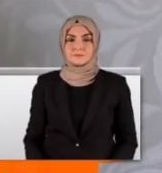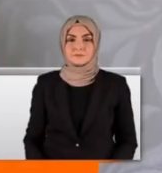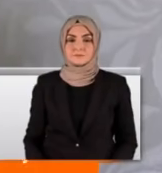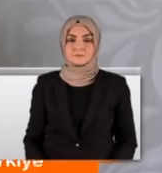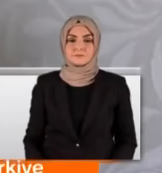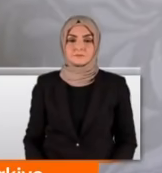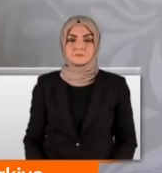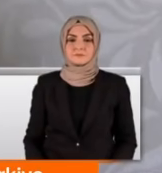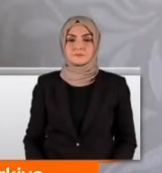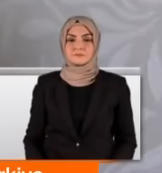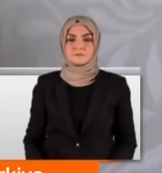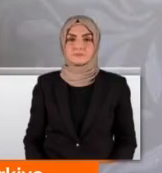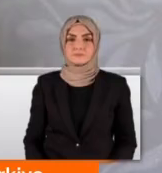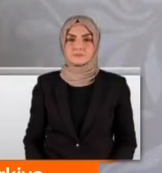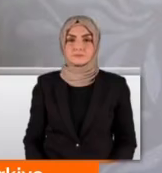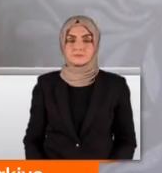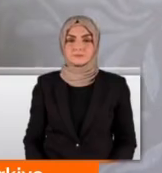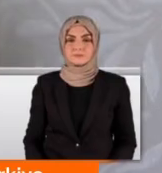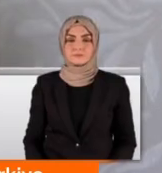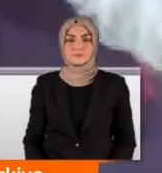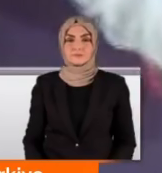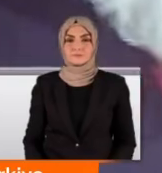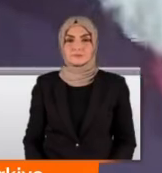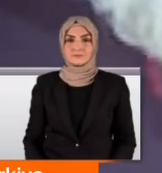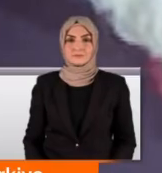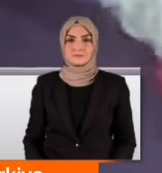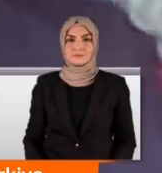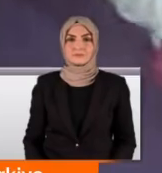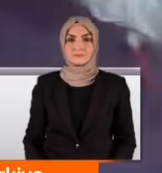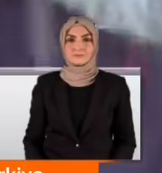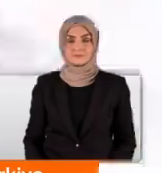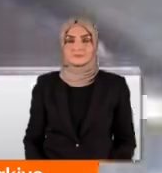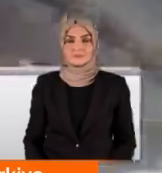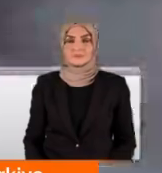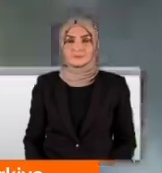traktör direk üzerine kırdık Yani şoför yüzyüze geldi